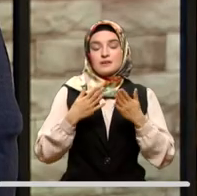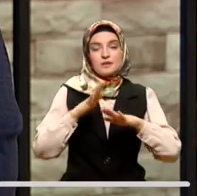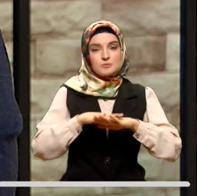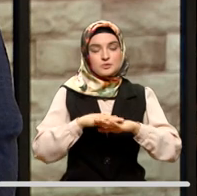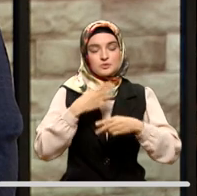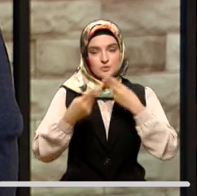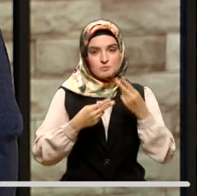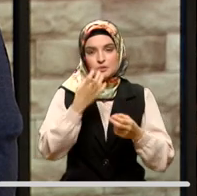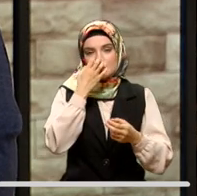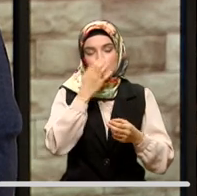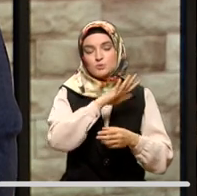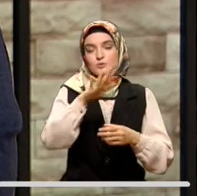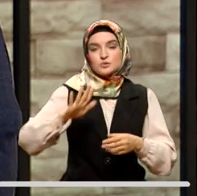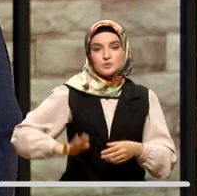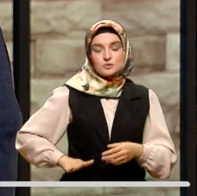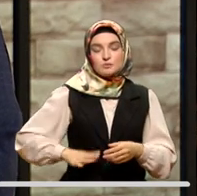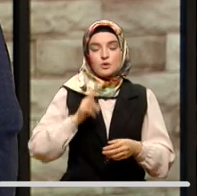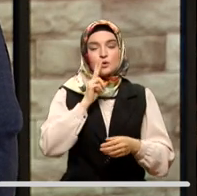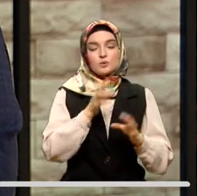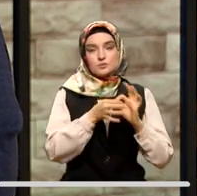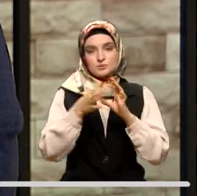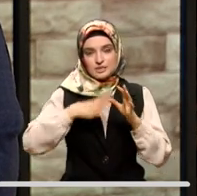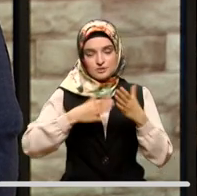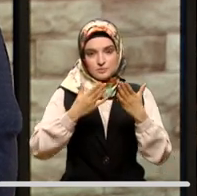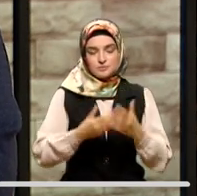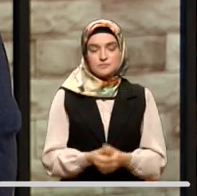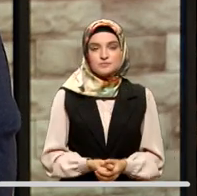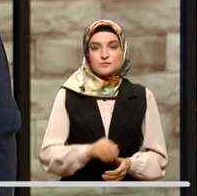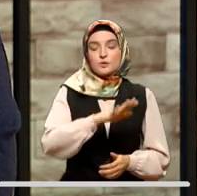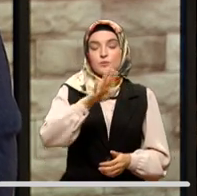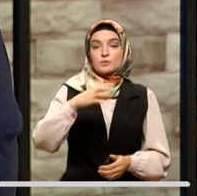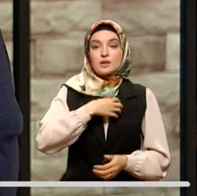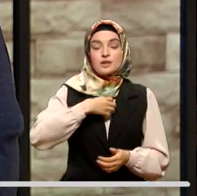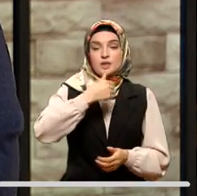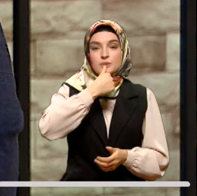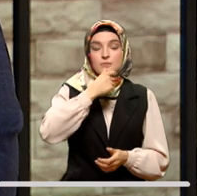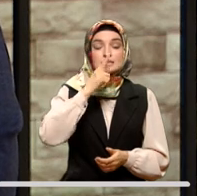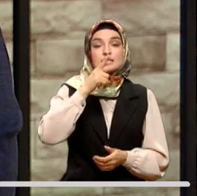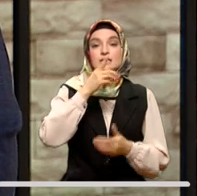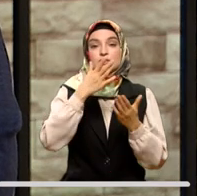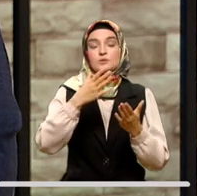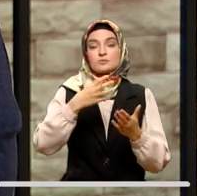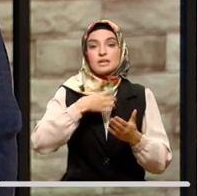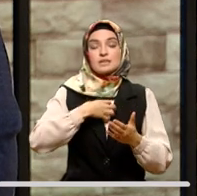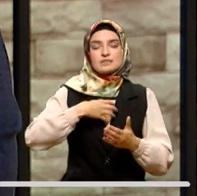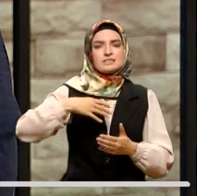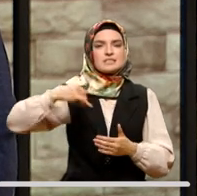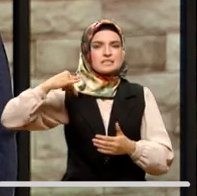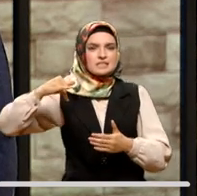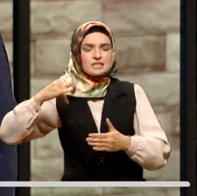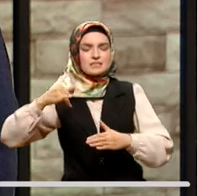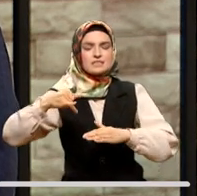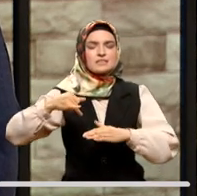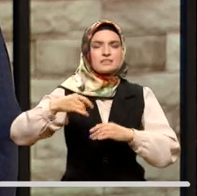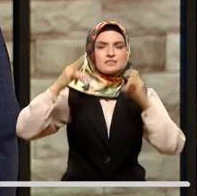çocuklarımızı. İnşallah. Çok da güzel oldu. Son cümleniz varsa lütfen buyurun. Bütün anne babalara sesleniyorum. Kendilerine en yakın cami, Kur'an